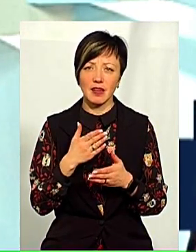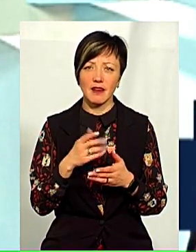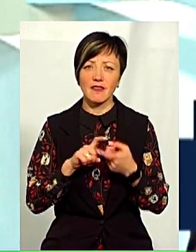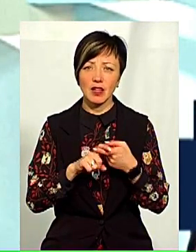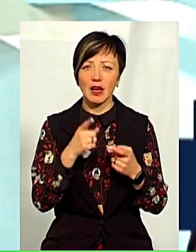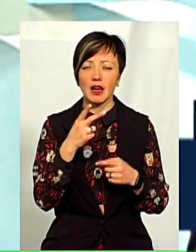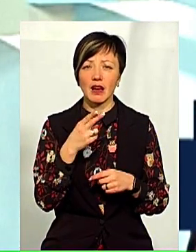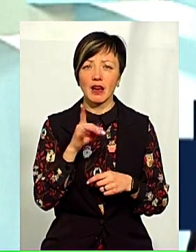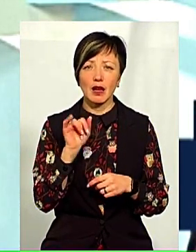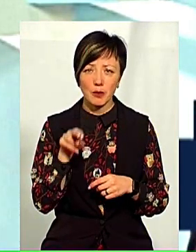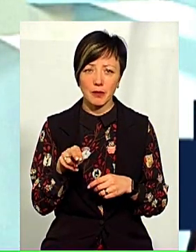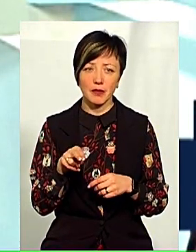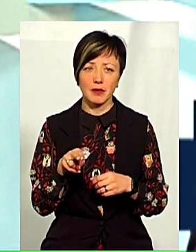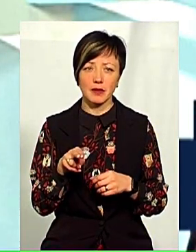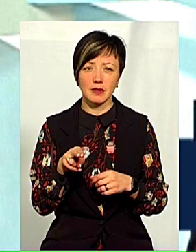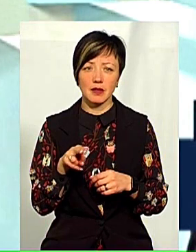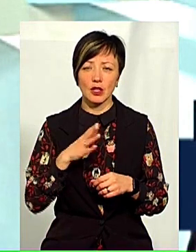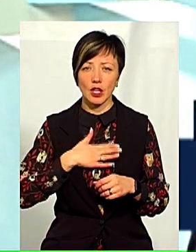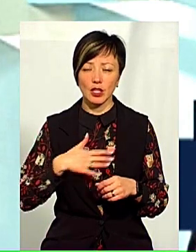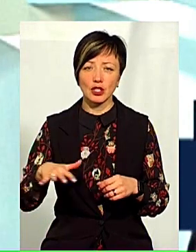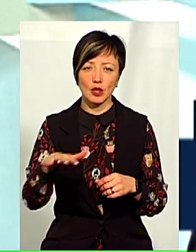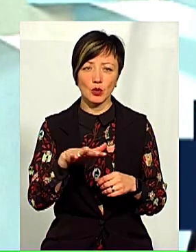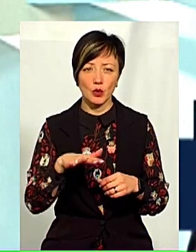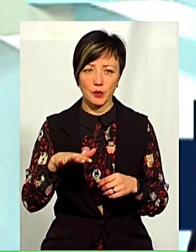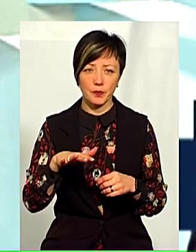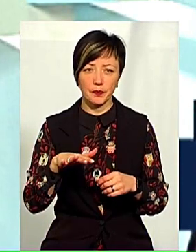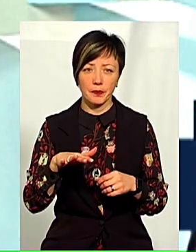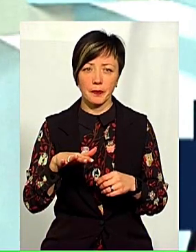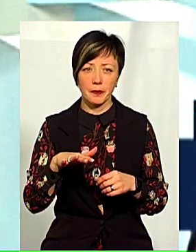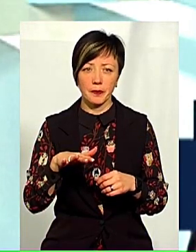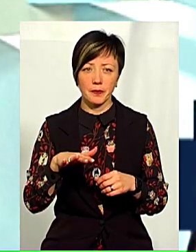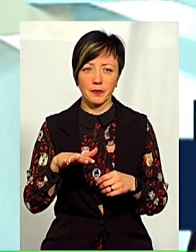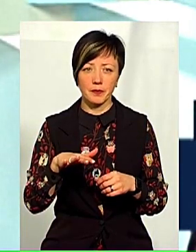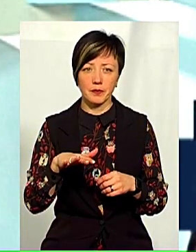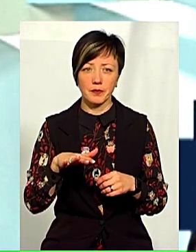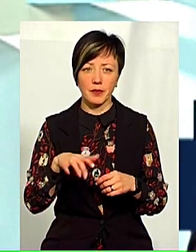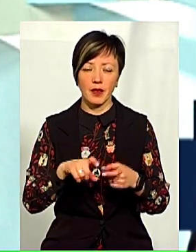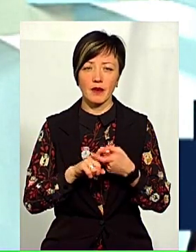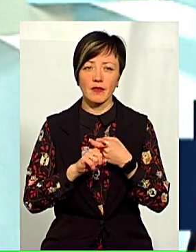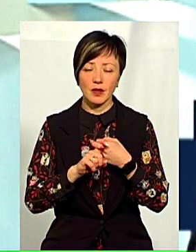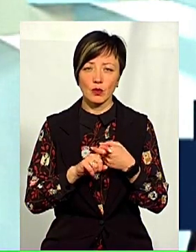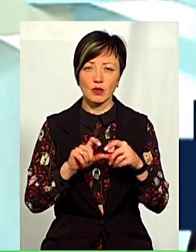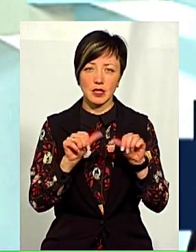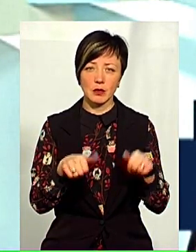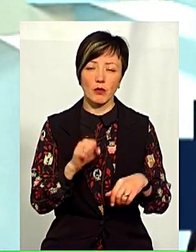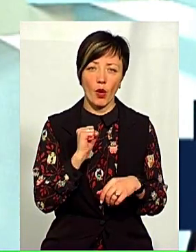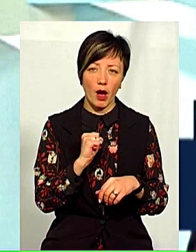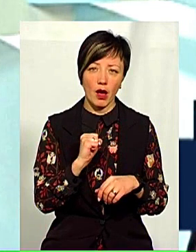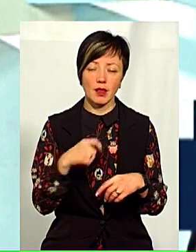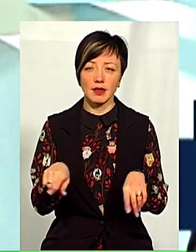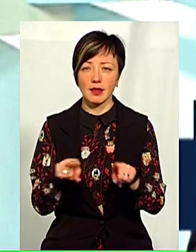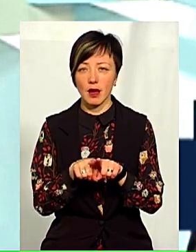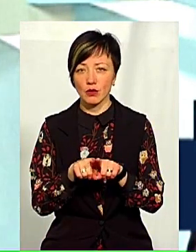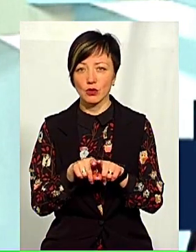грипу, в даному випадку на нашій території переважає вірус типу А, а